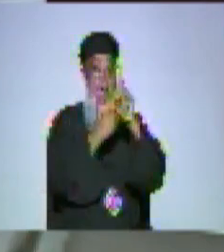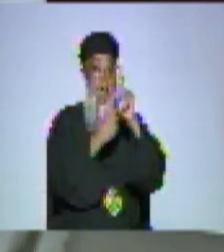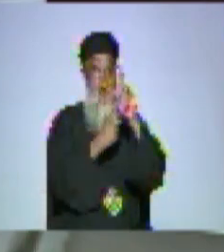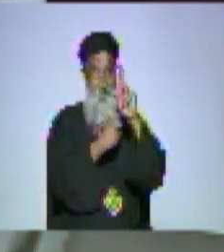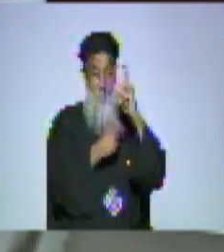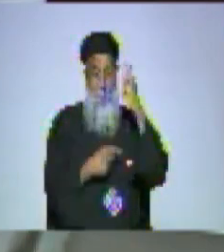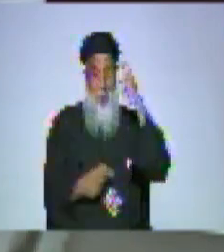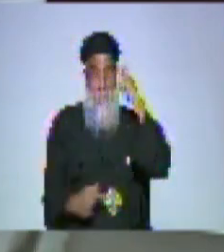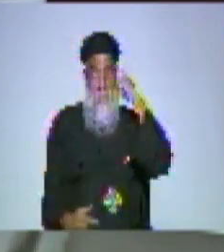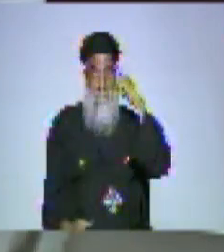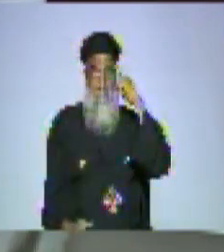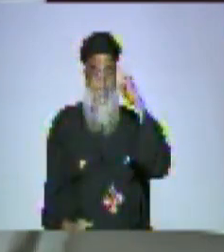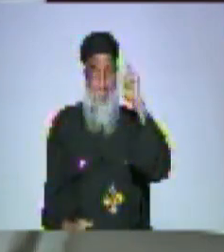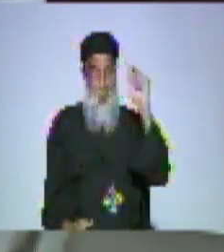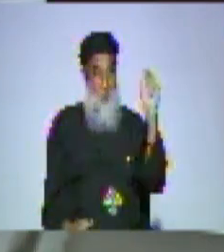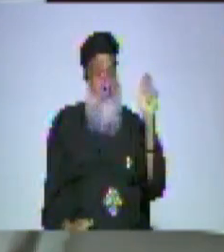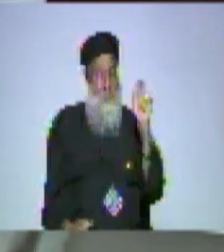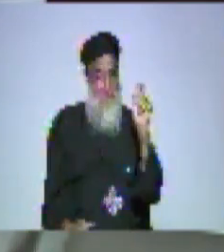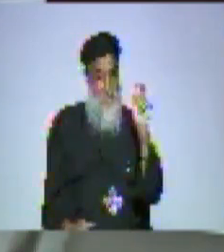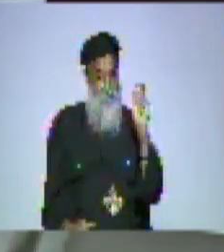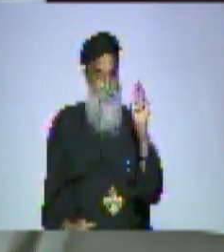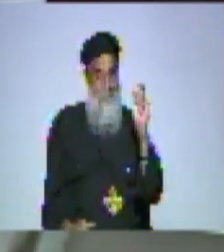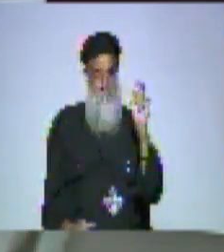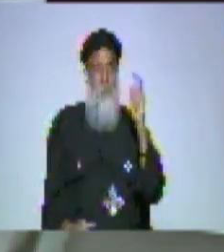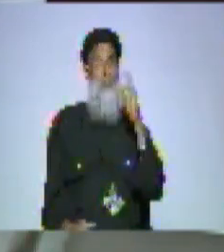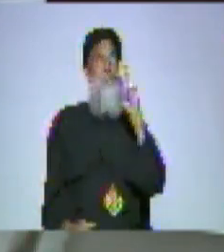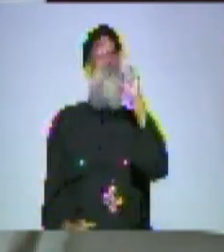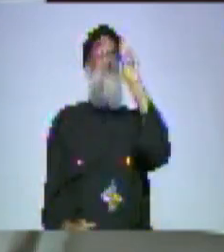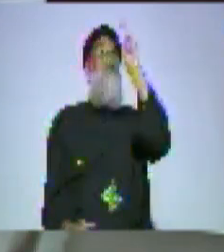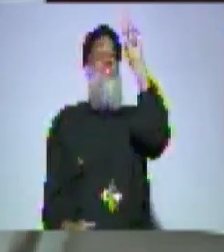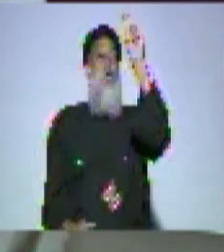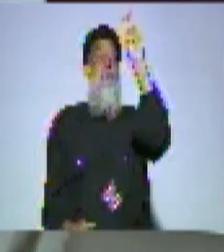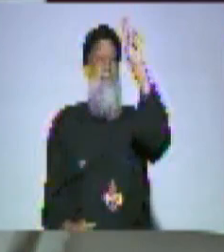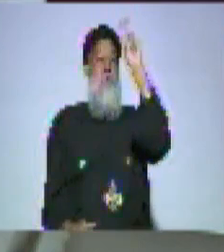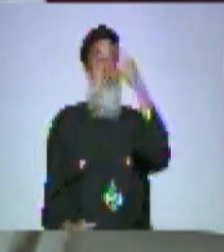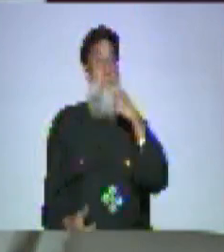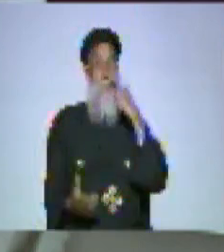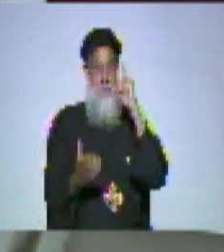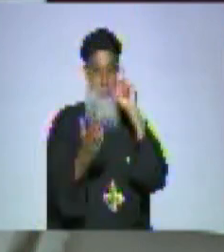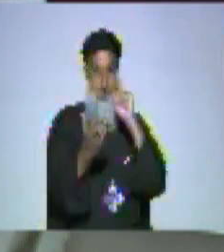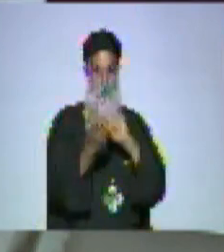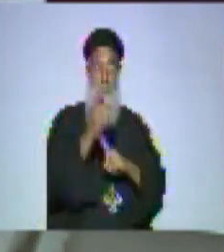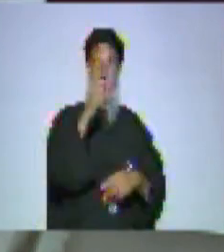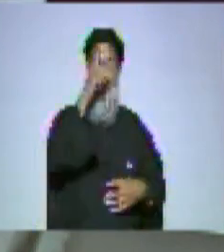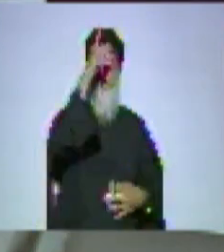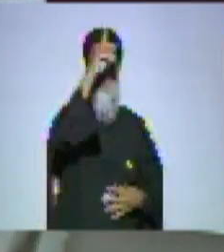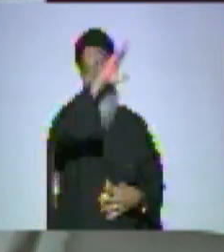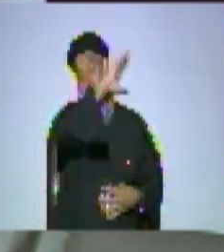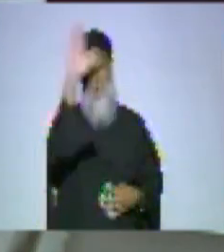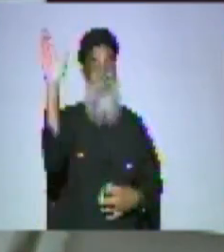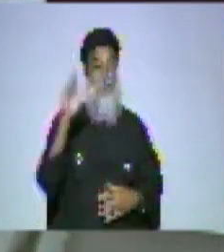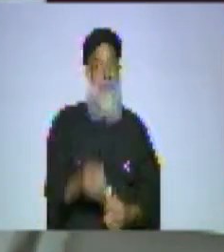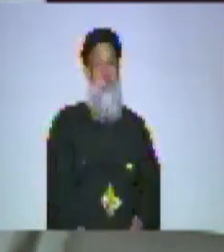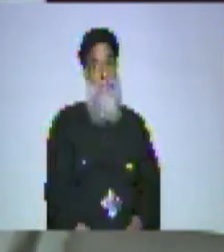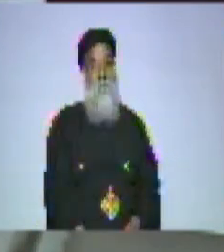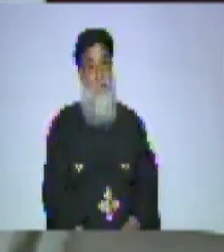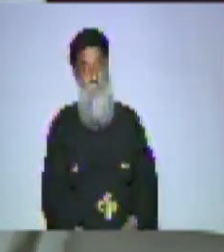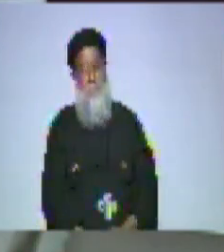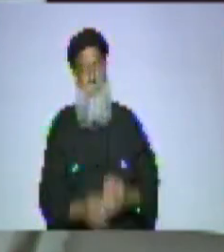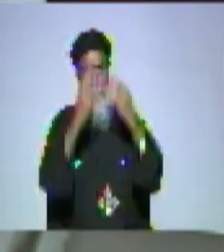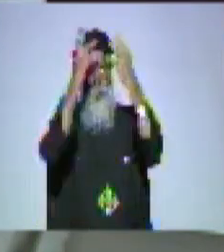ده بتدي حاجه تقديريه لكن الرقم بالظبط ما يعرفوش غير ربنا بس